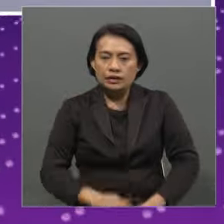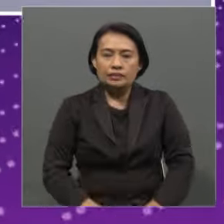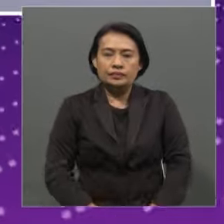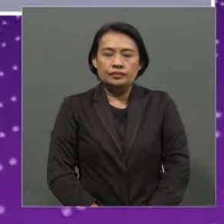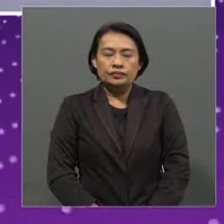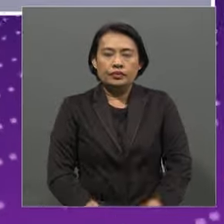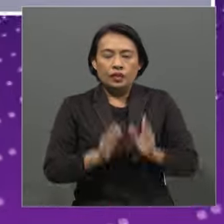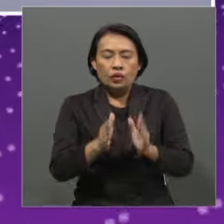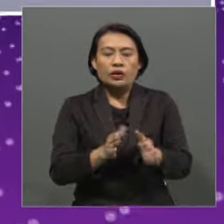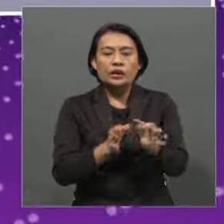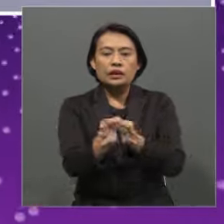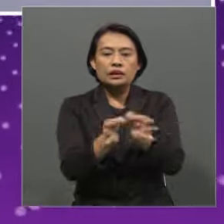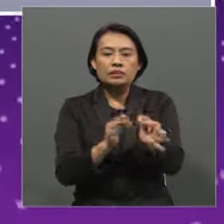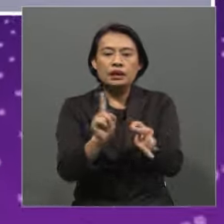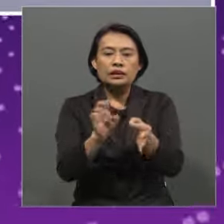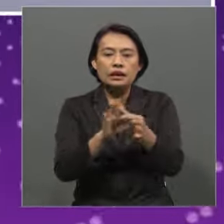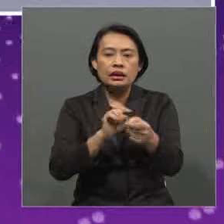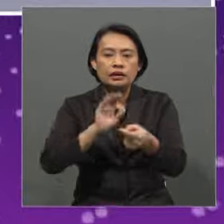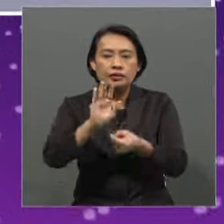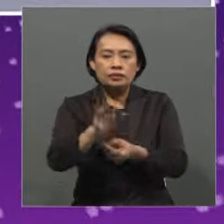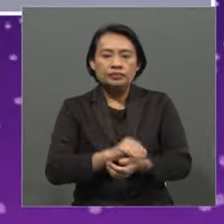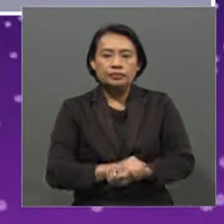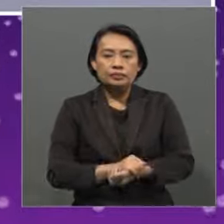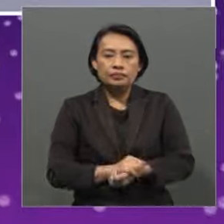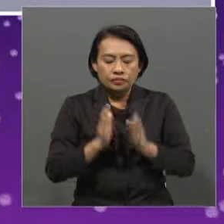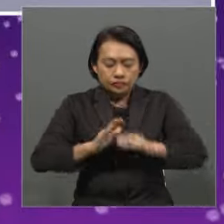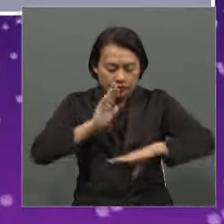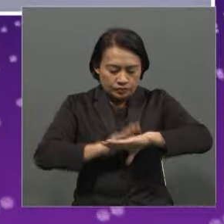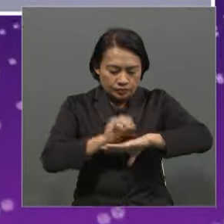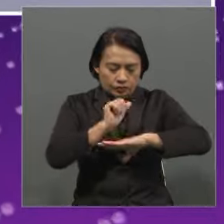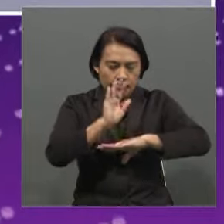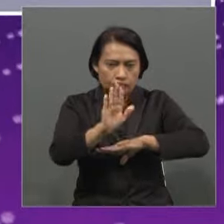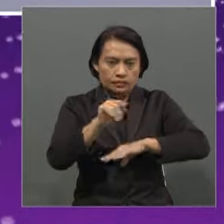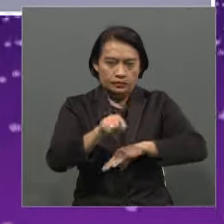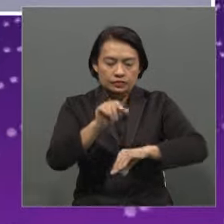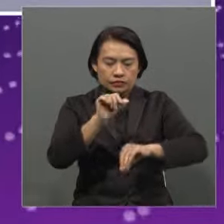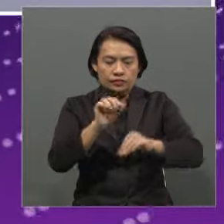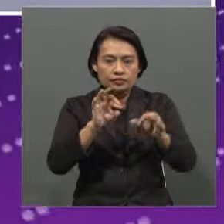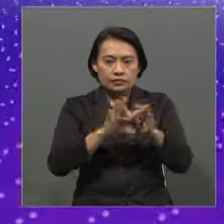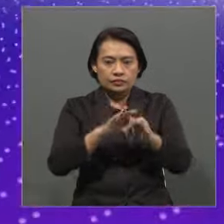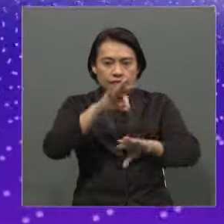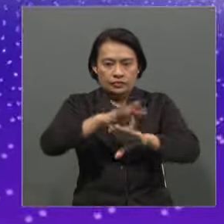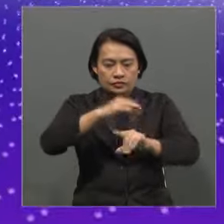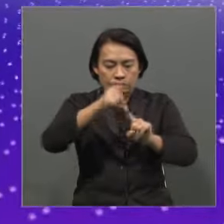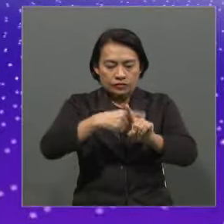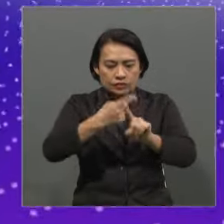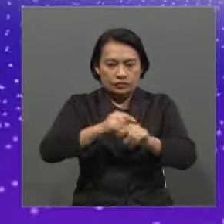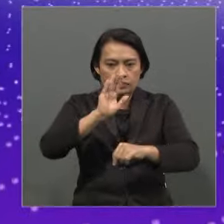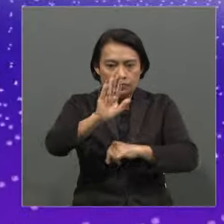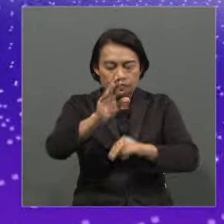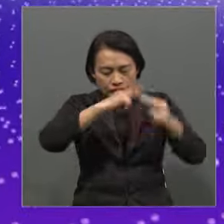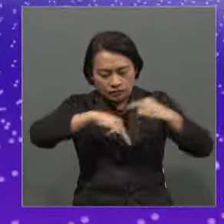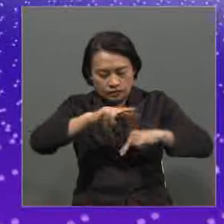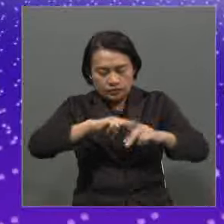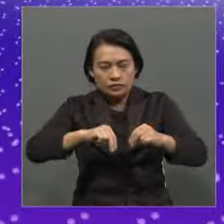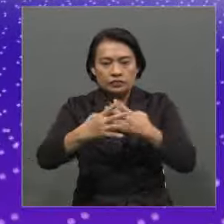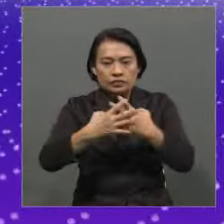ออกมาให้รายละเอียดเรื่องนี้นะครับก็คือทางด้านของเอ่อผู้เชี่ยวชาญเฉพาะด้านทันวารักษาราชการแทนผู้บัญชาการเรียนจำพิเศษ